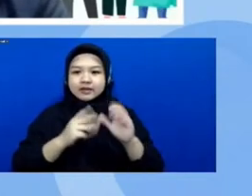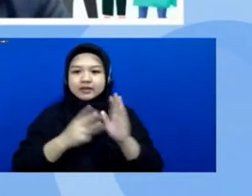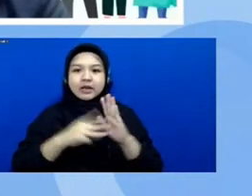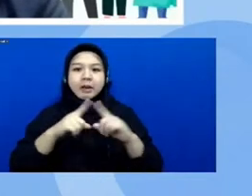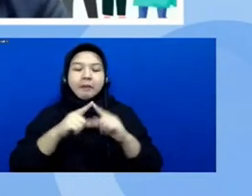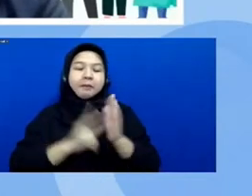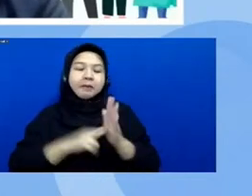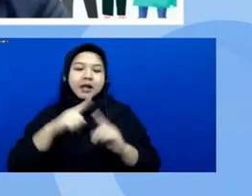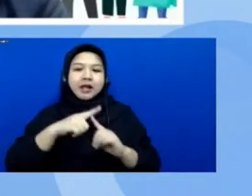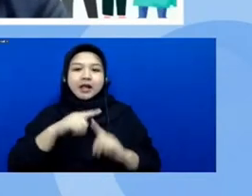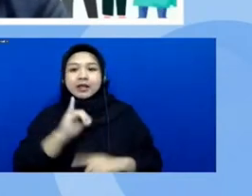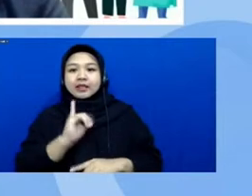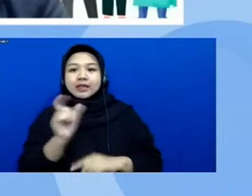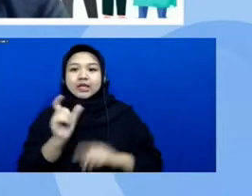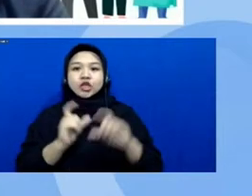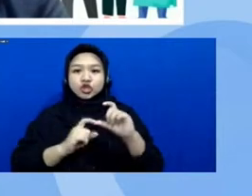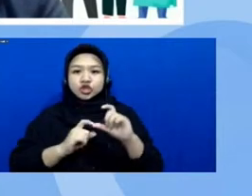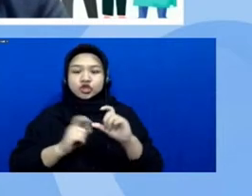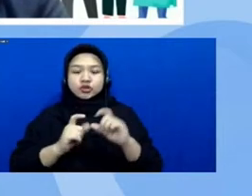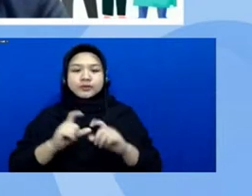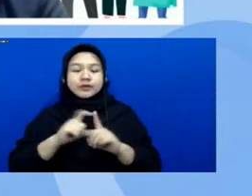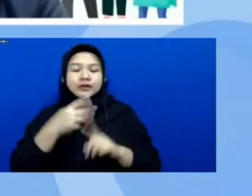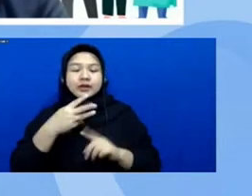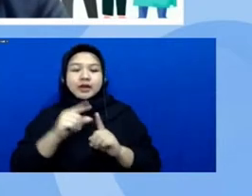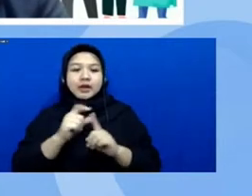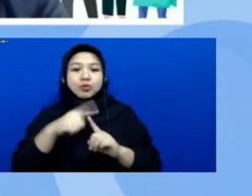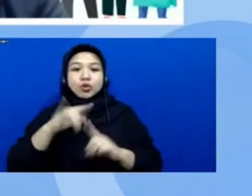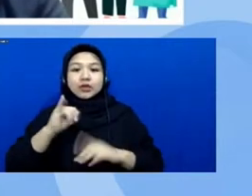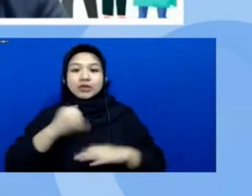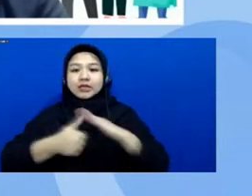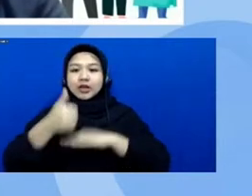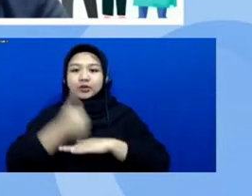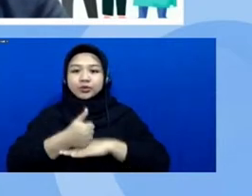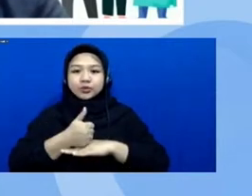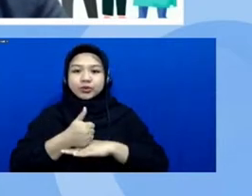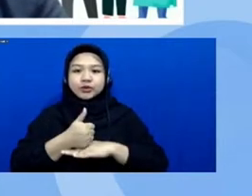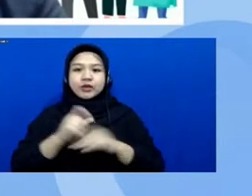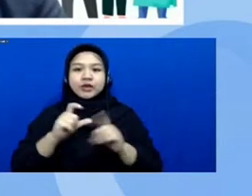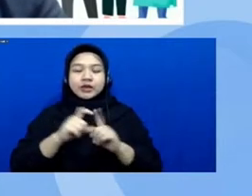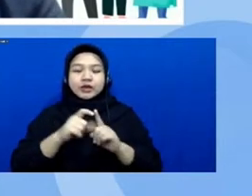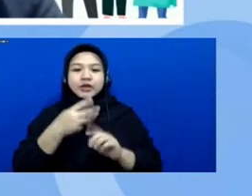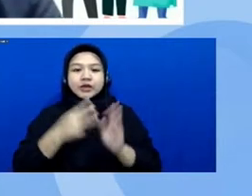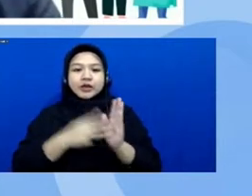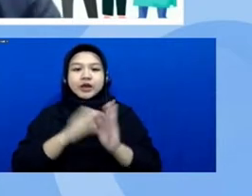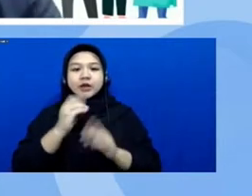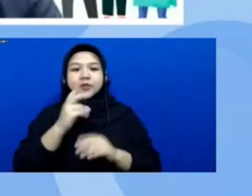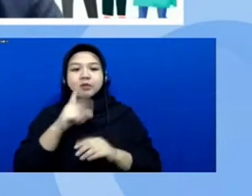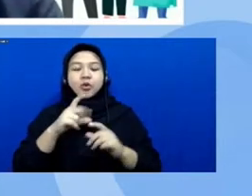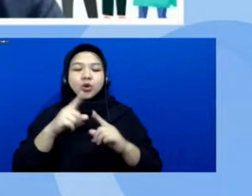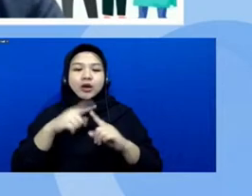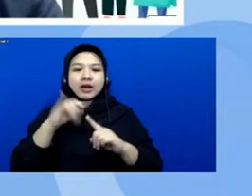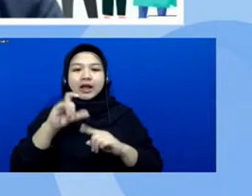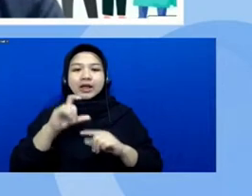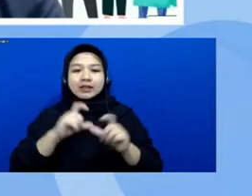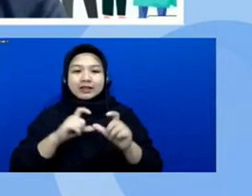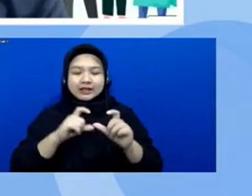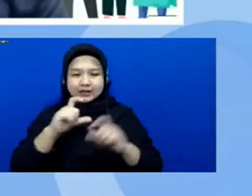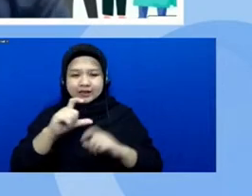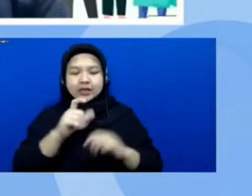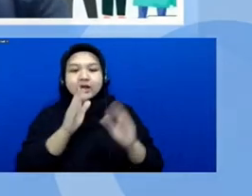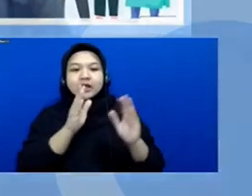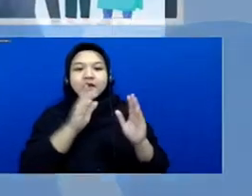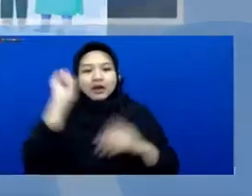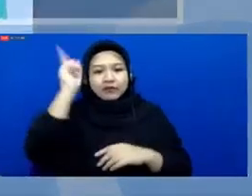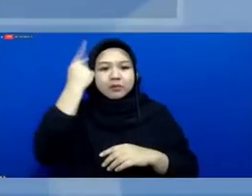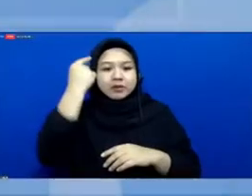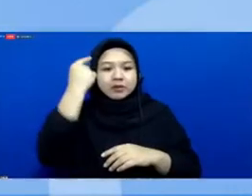Indonesia selaku Deputi Direktur Democratic Resilience and Governance USAID Indonesia. Dan sebelum